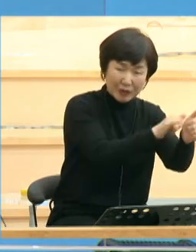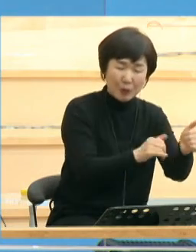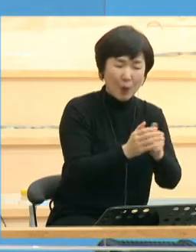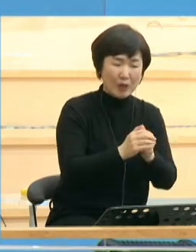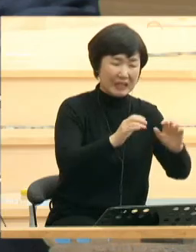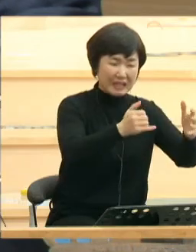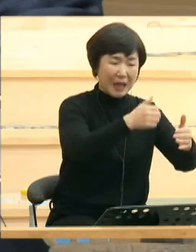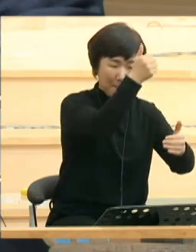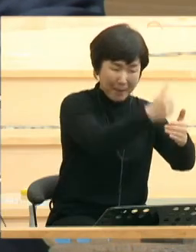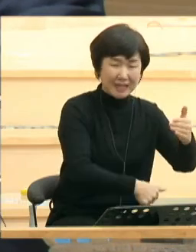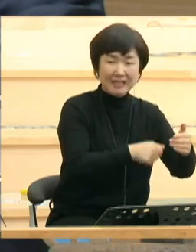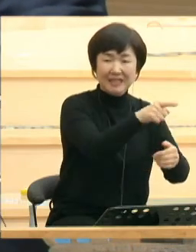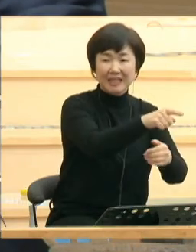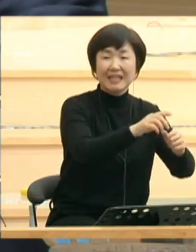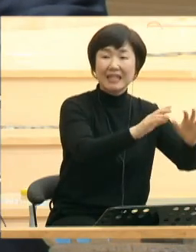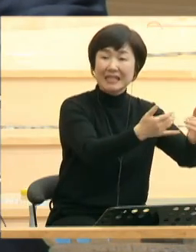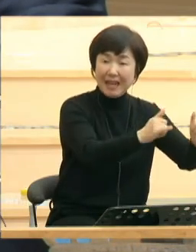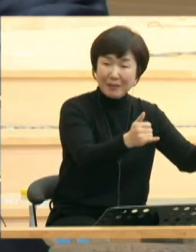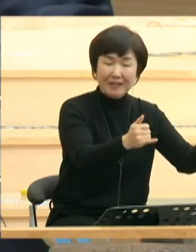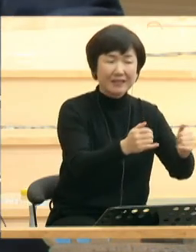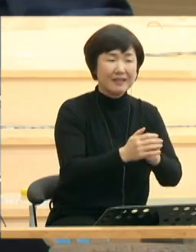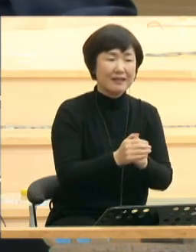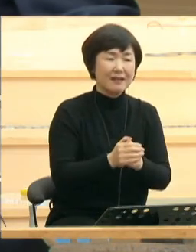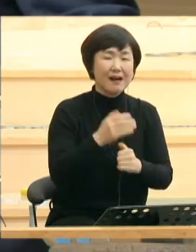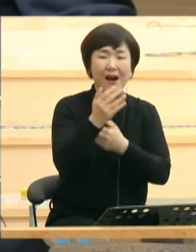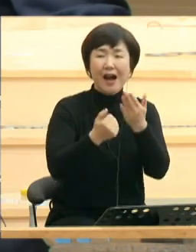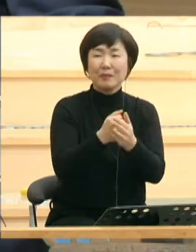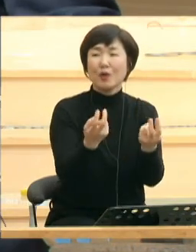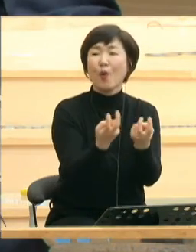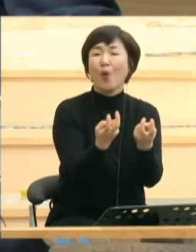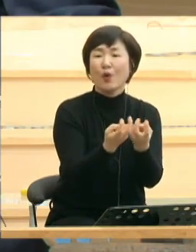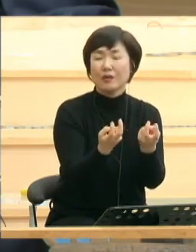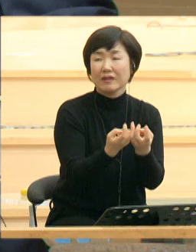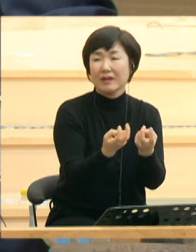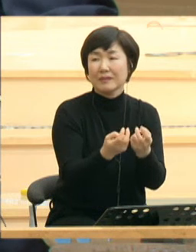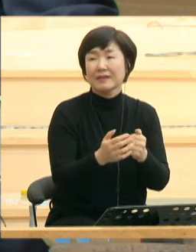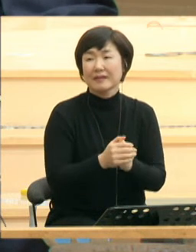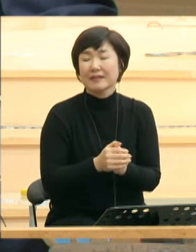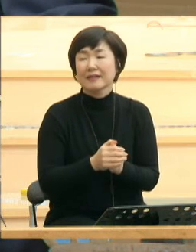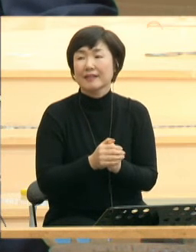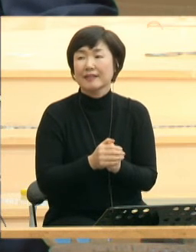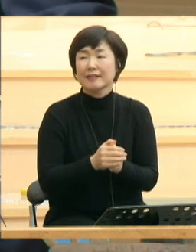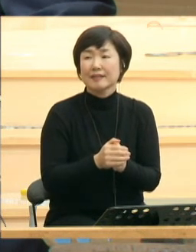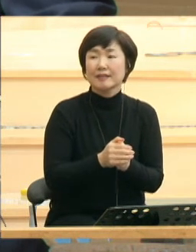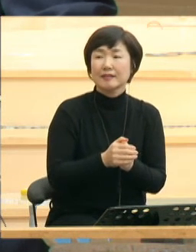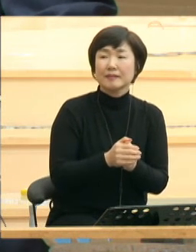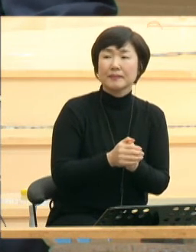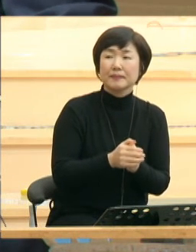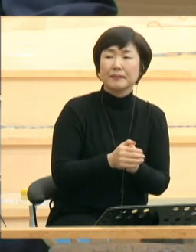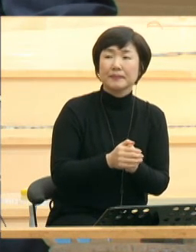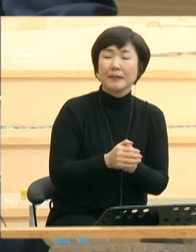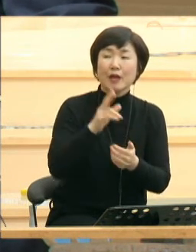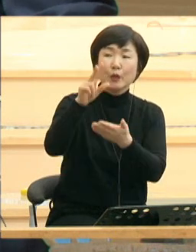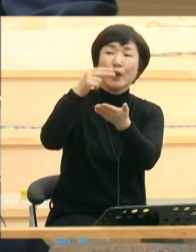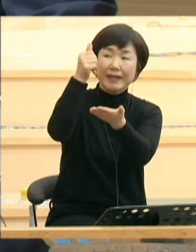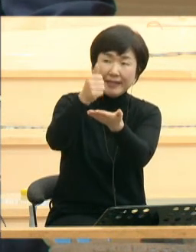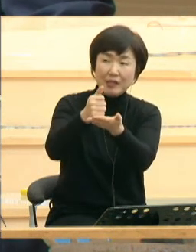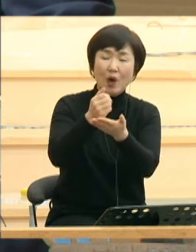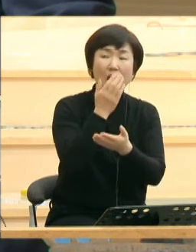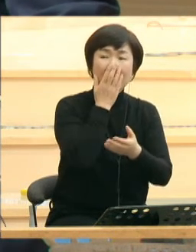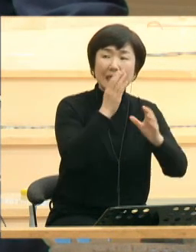하나님은 어떻게 하신다고 다시 보십시다 3중 강조로 명확하게 이런 해놨습니다 여호와께서